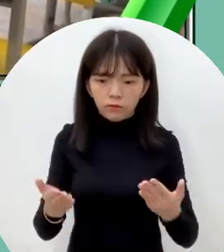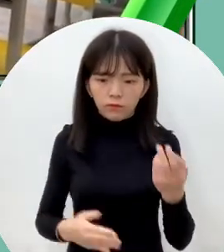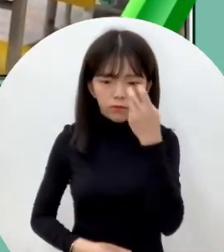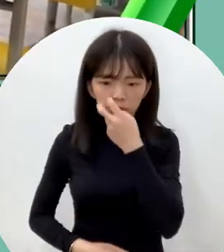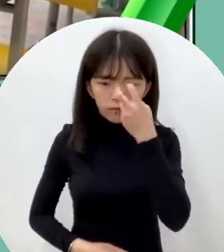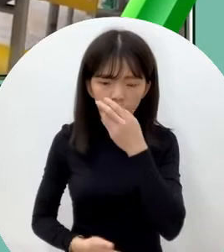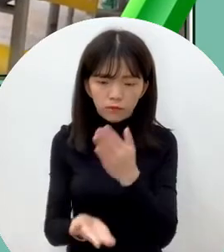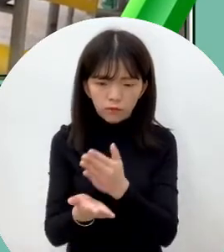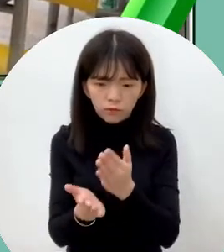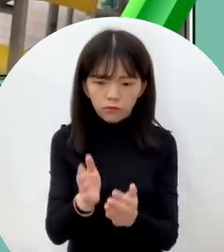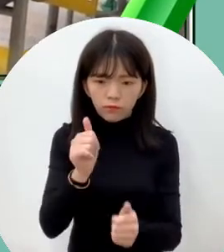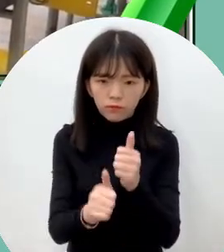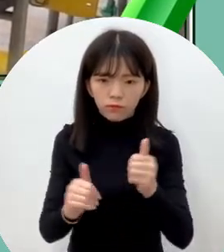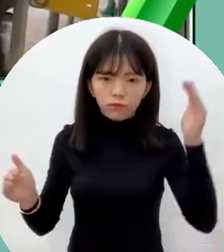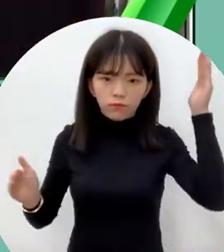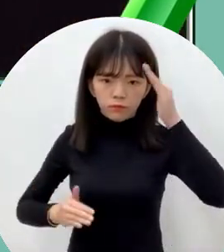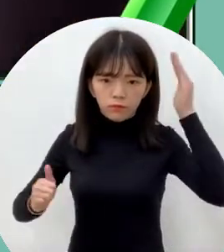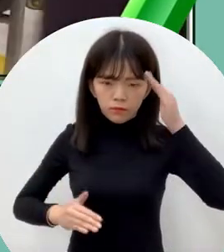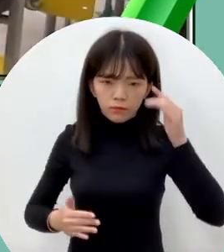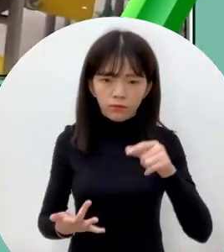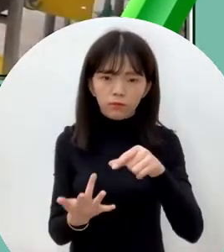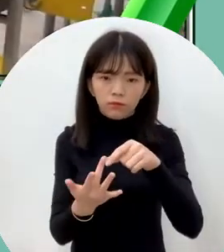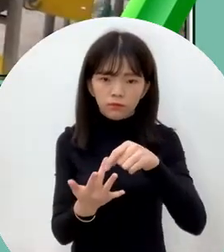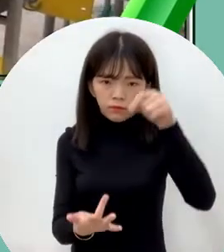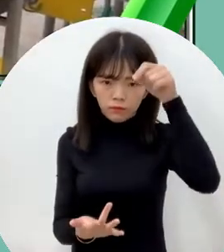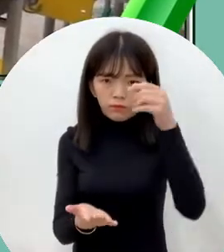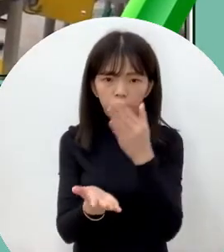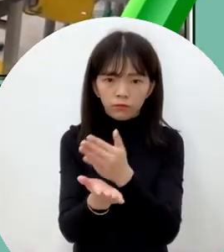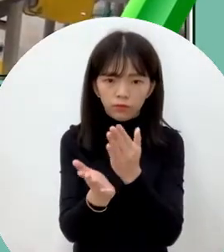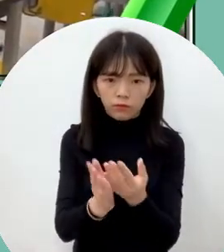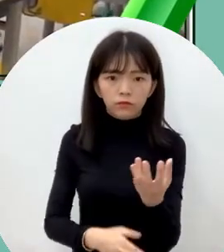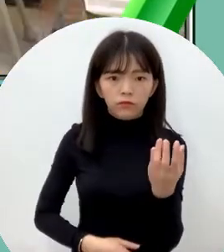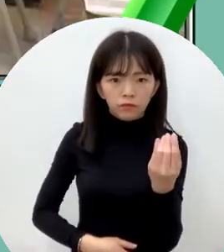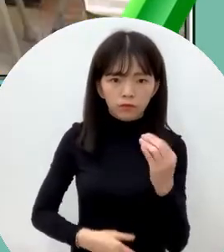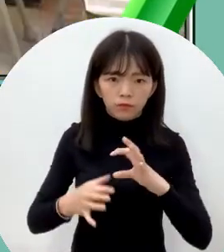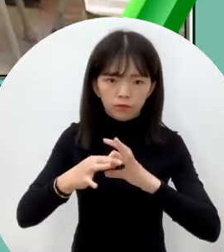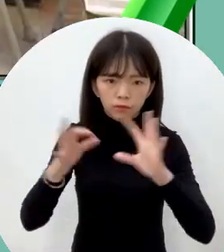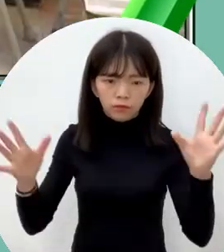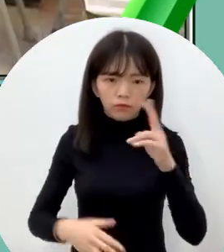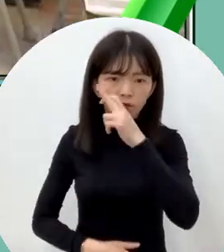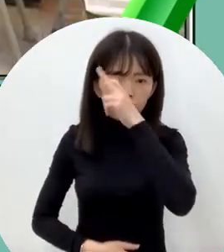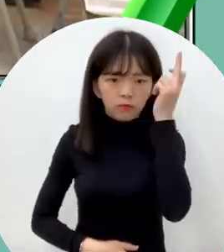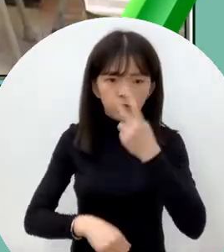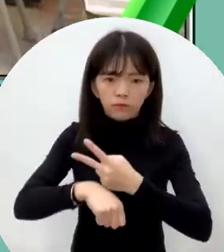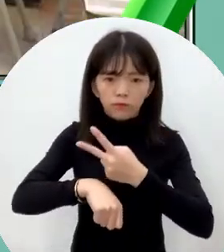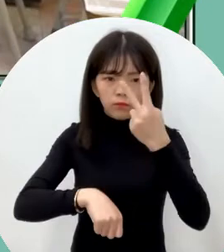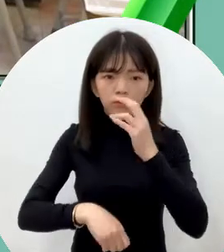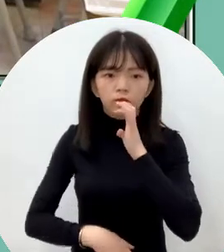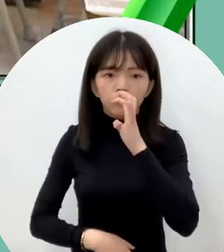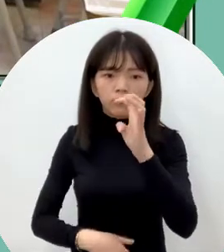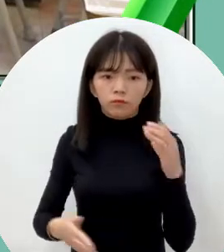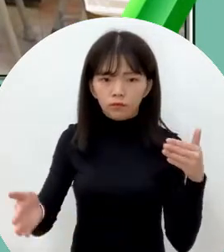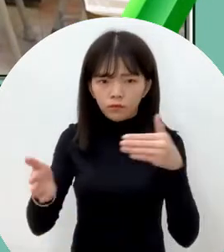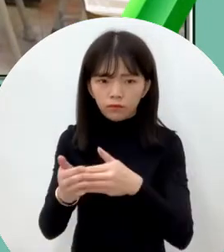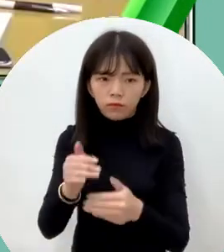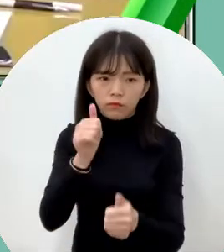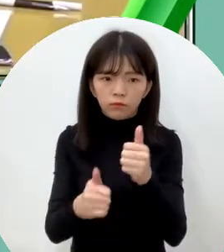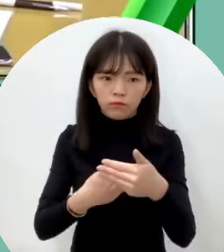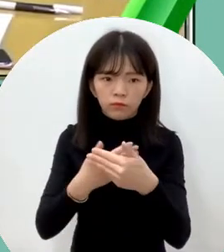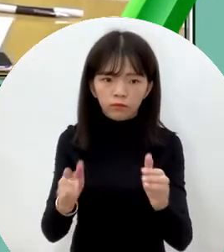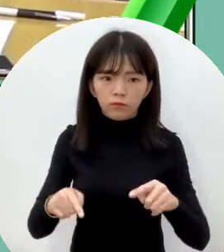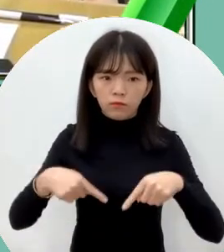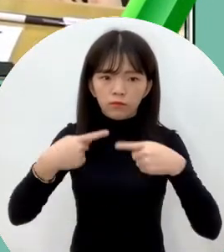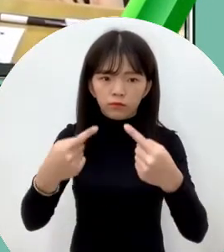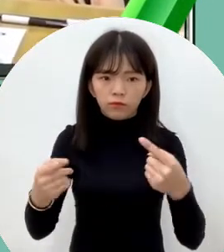4교시 사회, 과학, 직업탐구 영역의 응시 수험생은 선택 과목 수와 관계없이 오후 2시